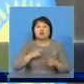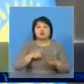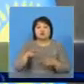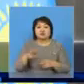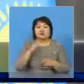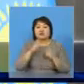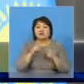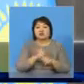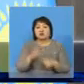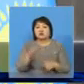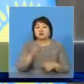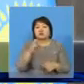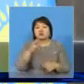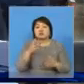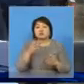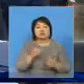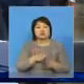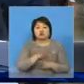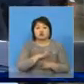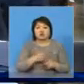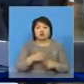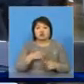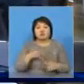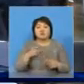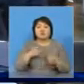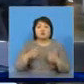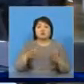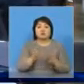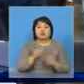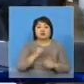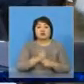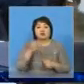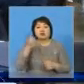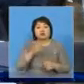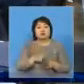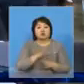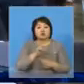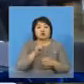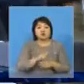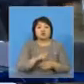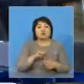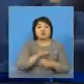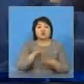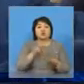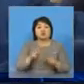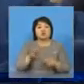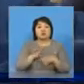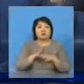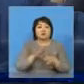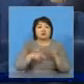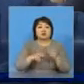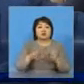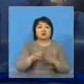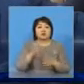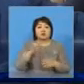и совещаний Акима области, 12 не исполнены. Управлением строительства совместно с Акиматом Актюбени исполнено поручение обеспечить контроль за проведением строительства